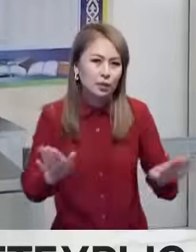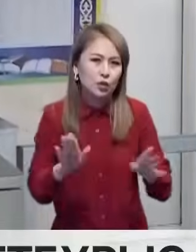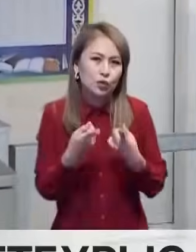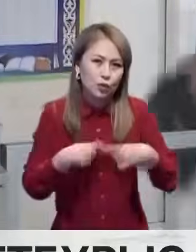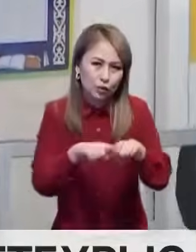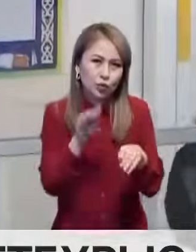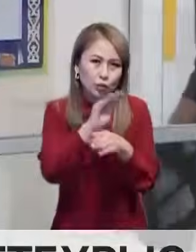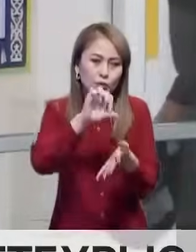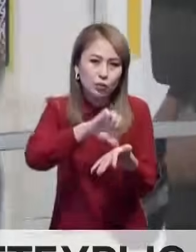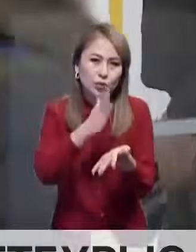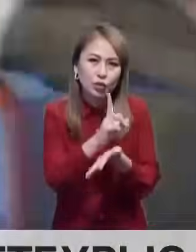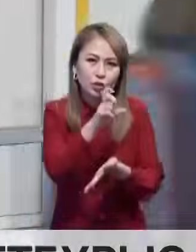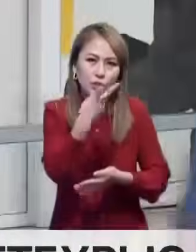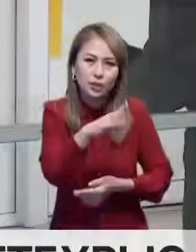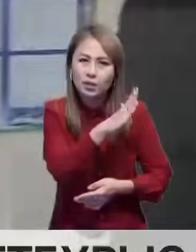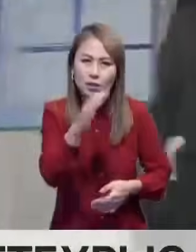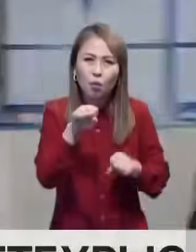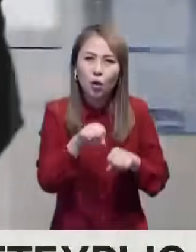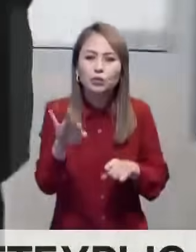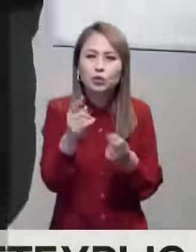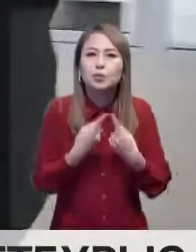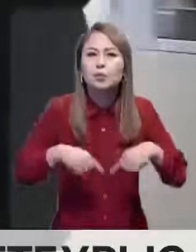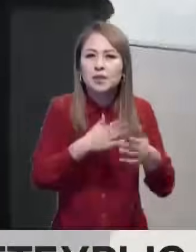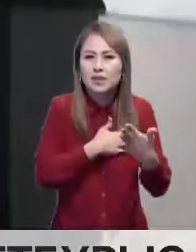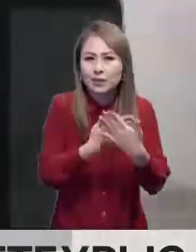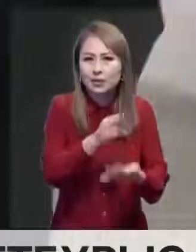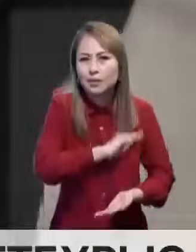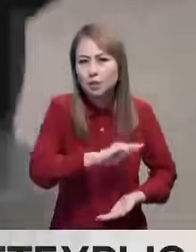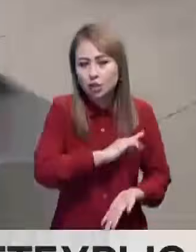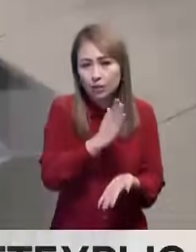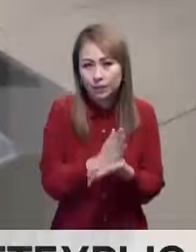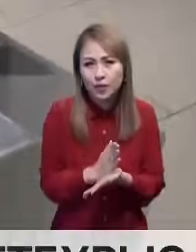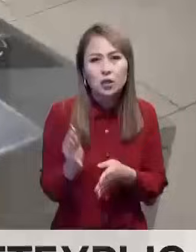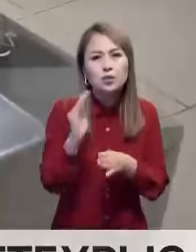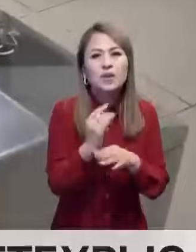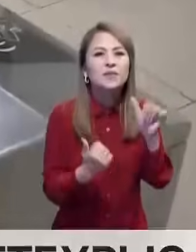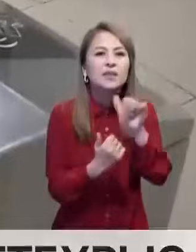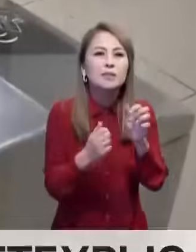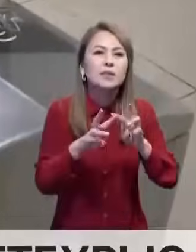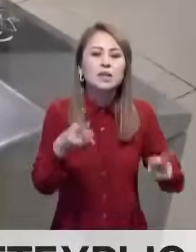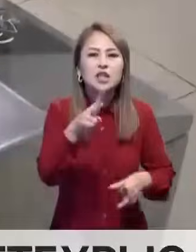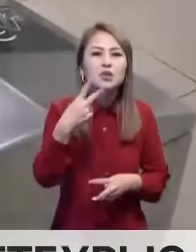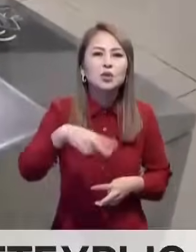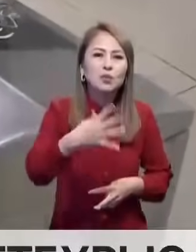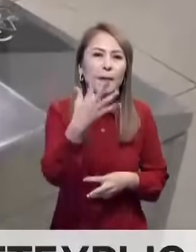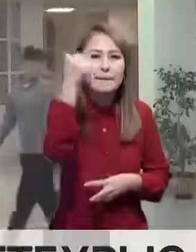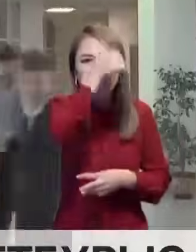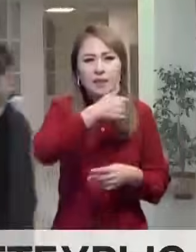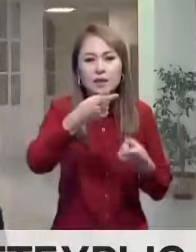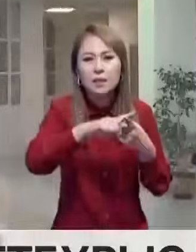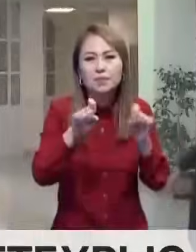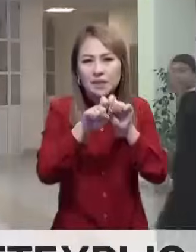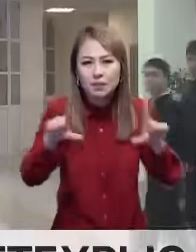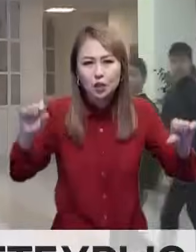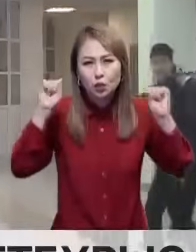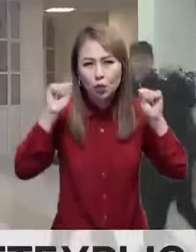үкіметтік емес ұйымдар да үлес қосып отыр. 120-дан астам қоғамдық ұйым белсенді қызмет етіп жатыр. Сондай-ақ вице-министрі 2025 жылға